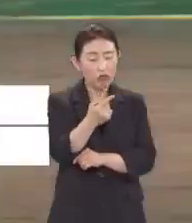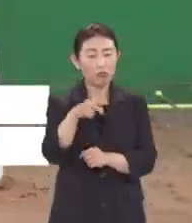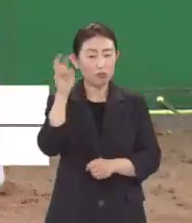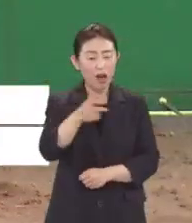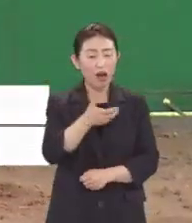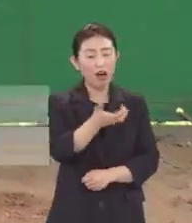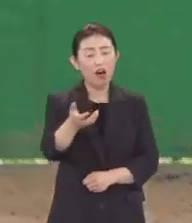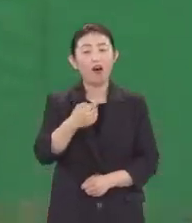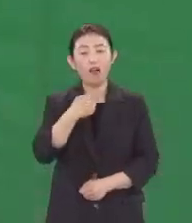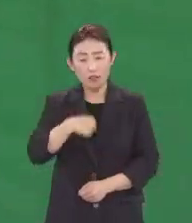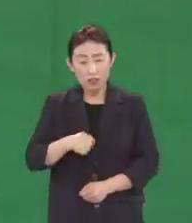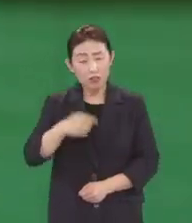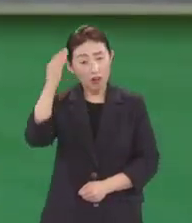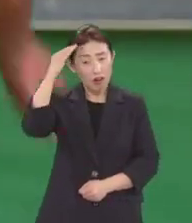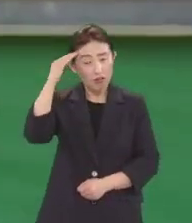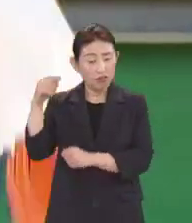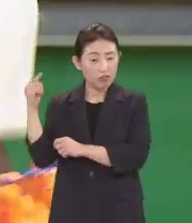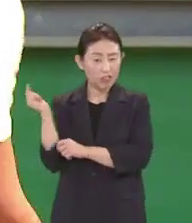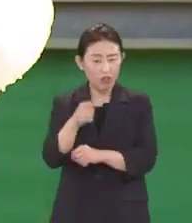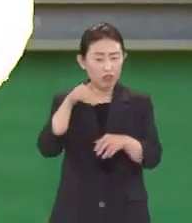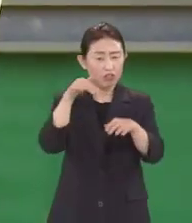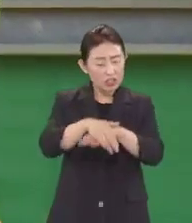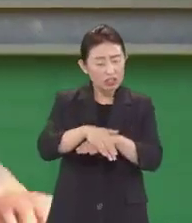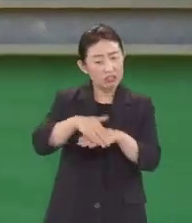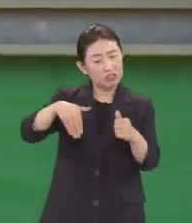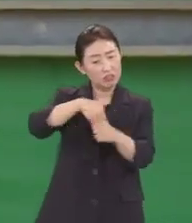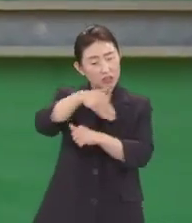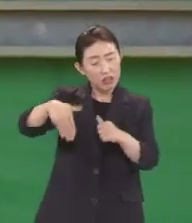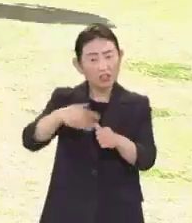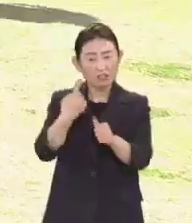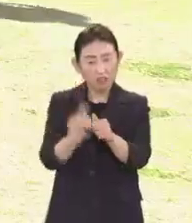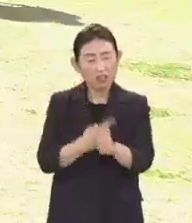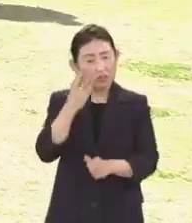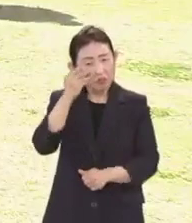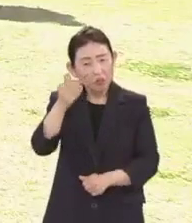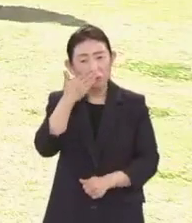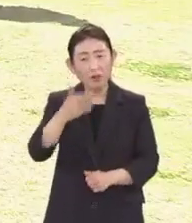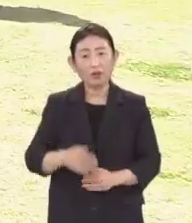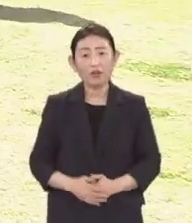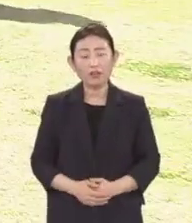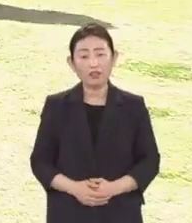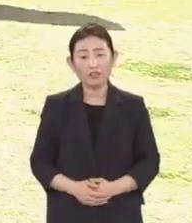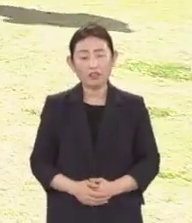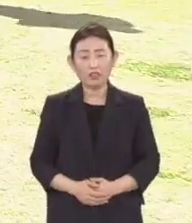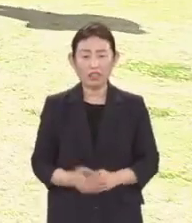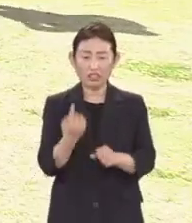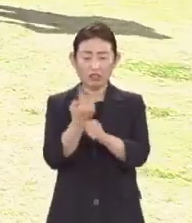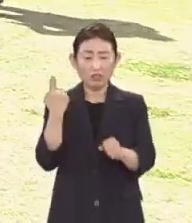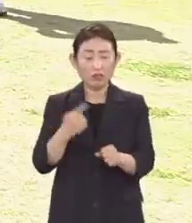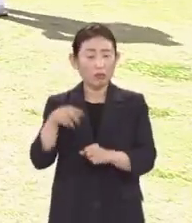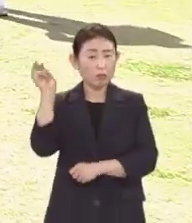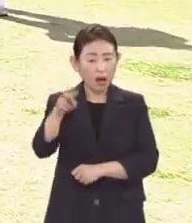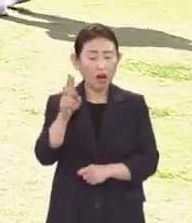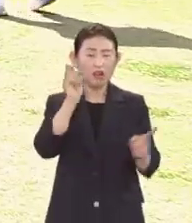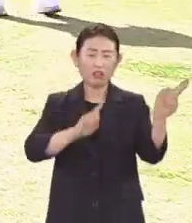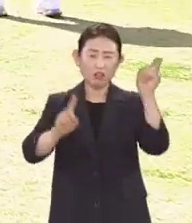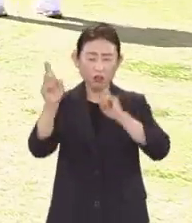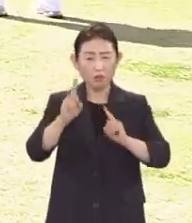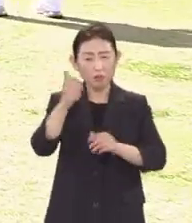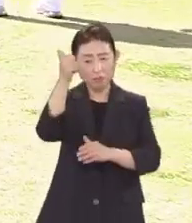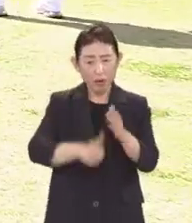있기에 한국 야구에 빠르게 적응할 걸로 보입니다. 지난 시즌 외국인 투수들의 줄 부상으로 어려움을 겪었던 한화